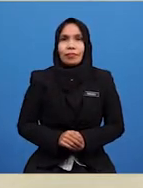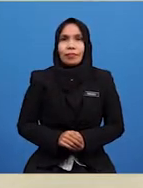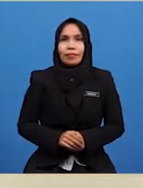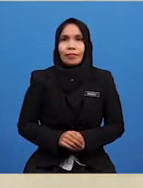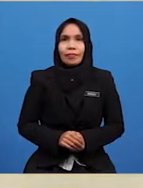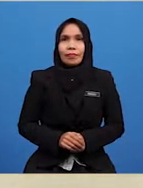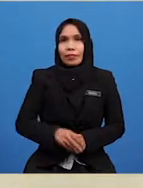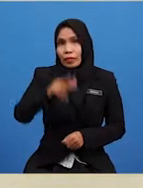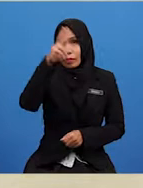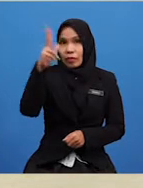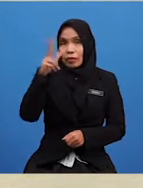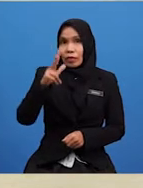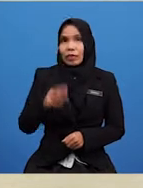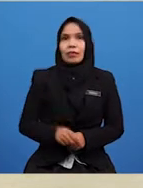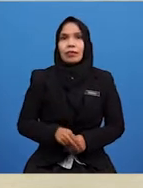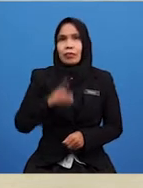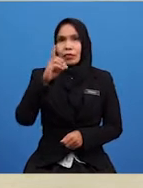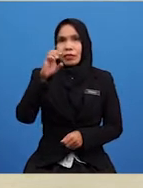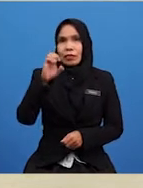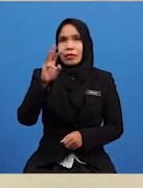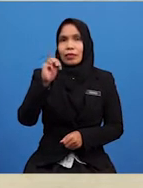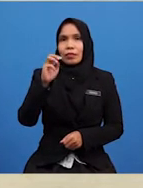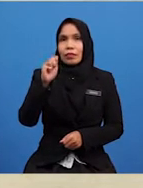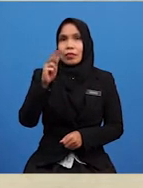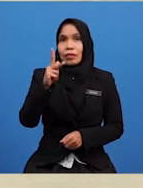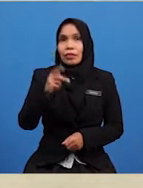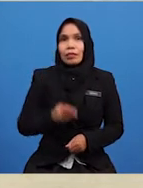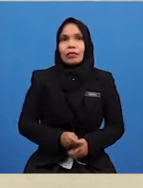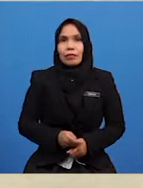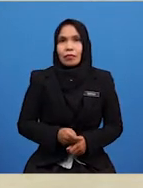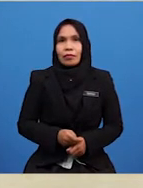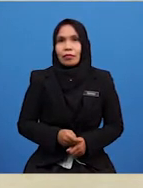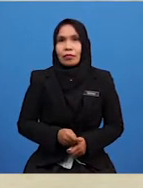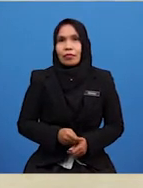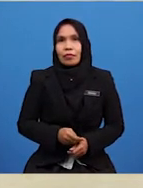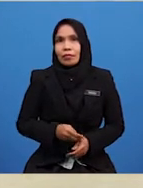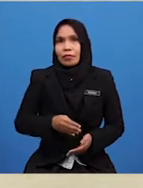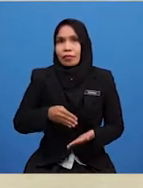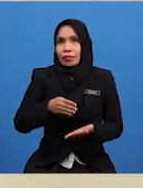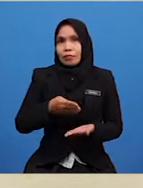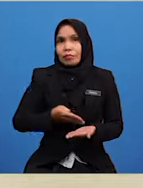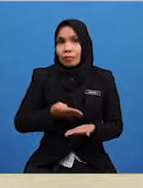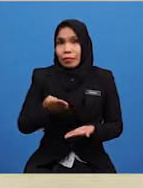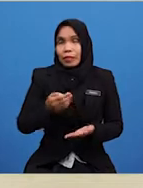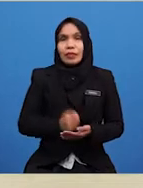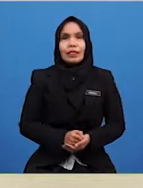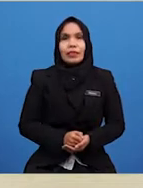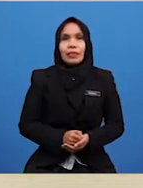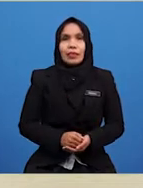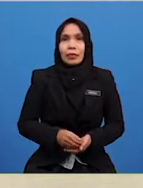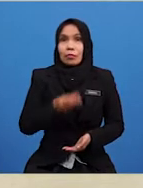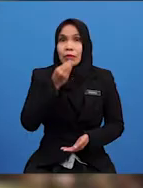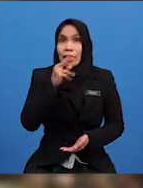Islam. Kerajaan Demak membekalkan beras, bahan makanan, rempah ratus dan tentera kepada